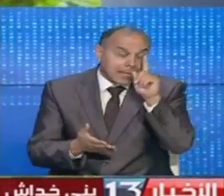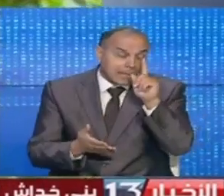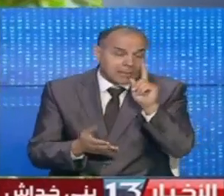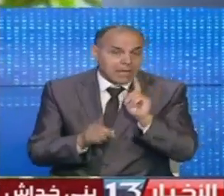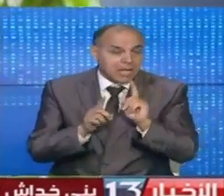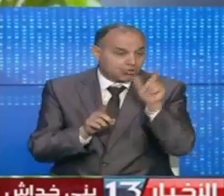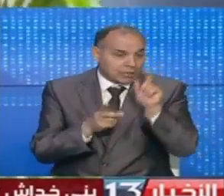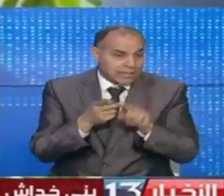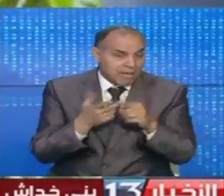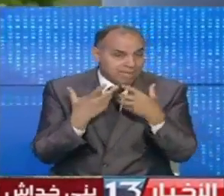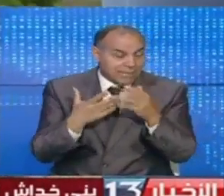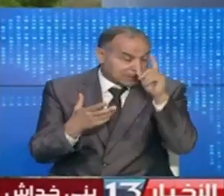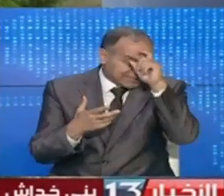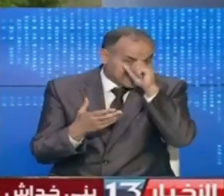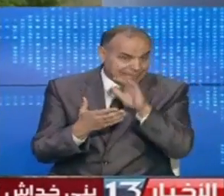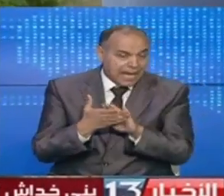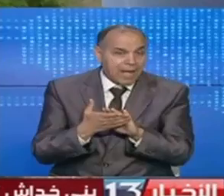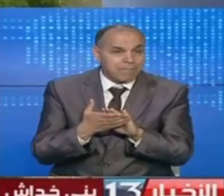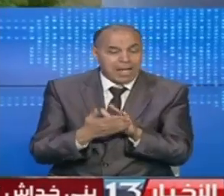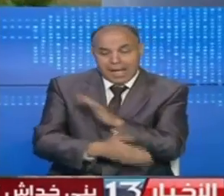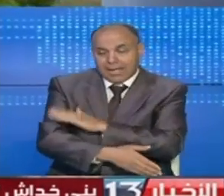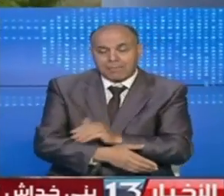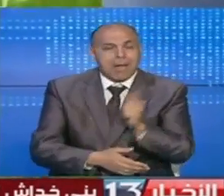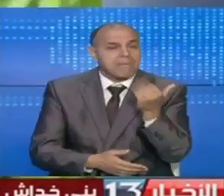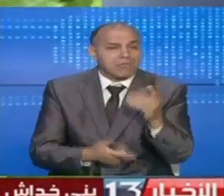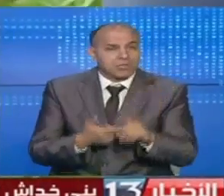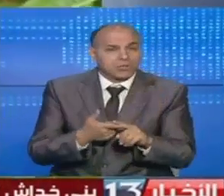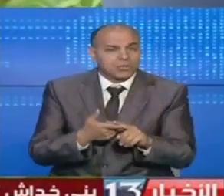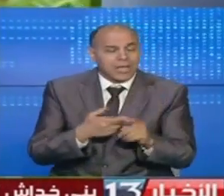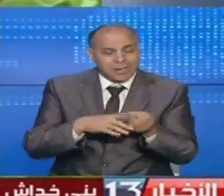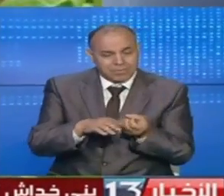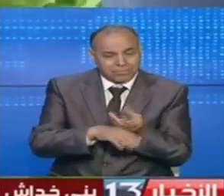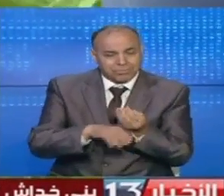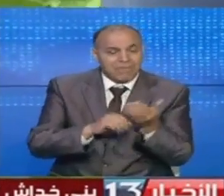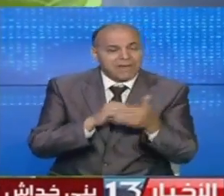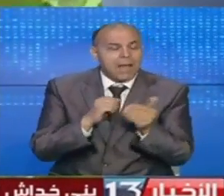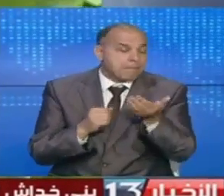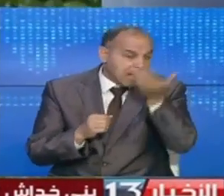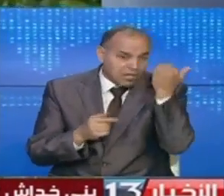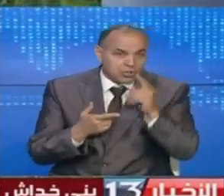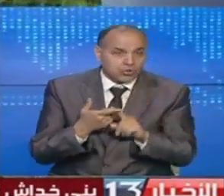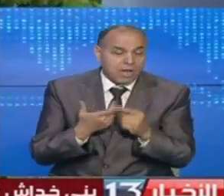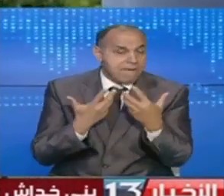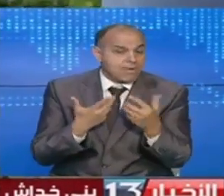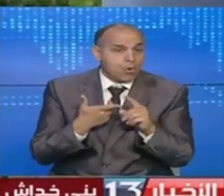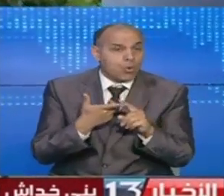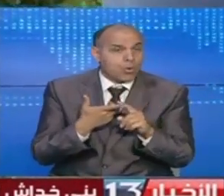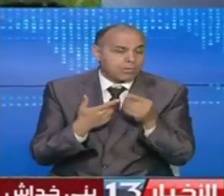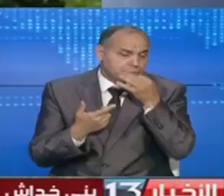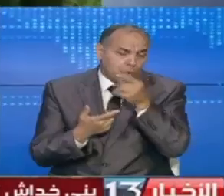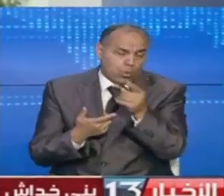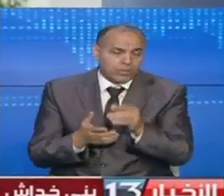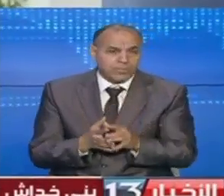المقابل فهو يجد صعوبة في توفير اليد العاملة ونقص في الإرشادات الفلاحية التي يحتاجها حسب